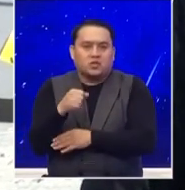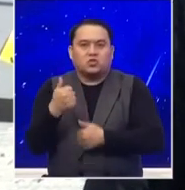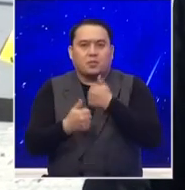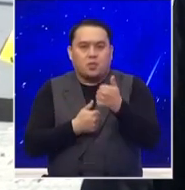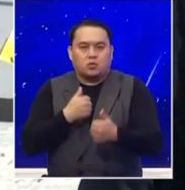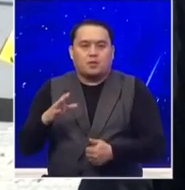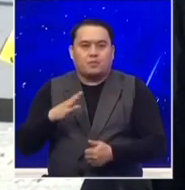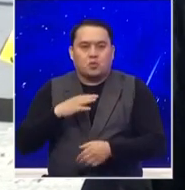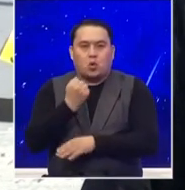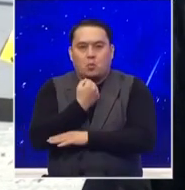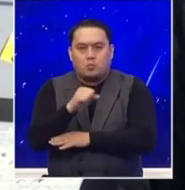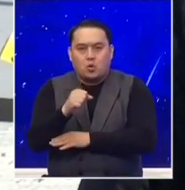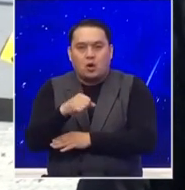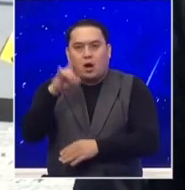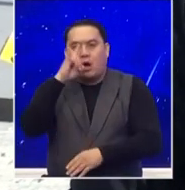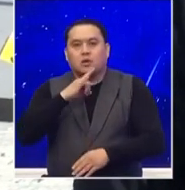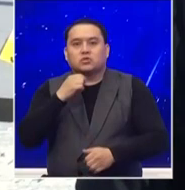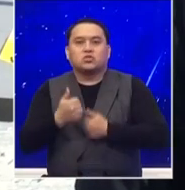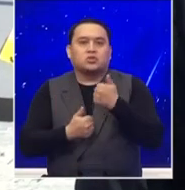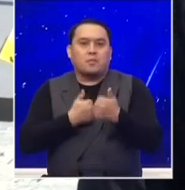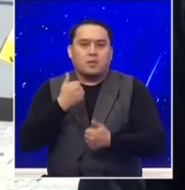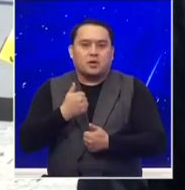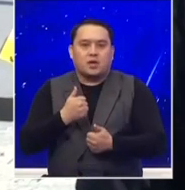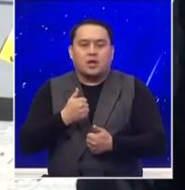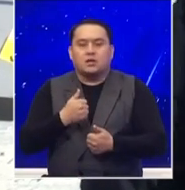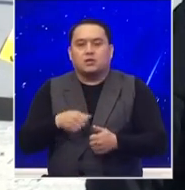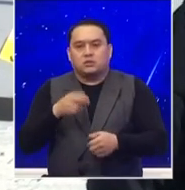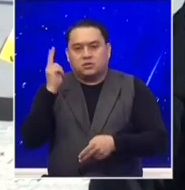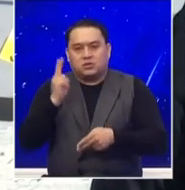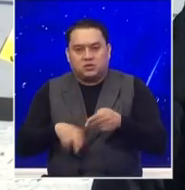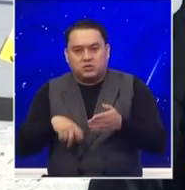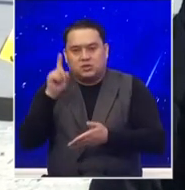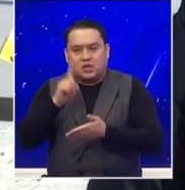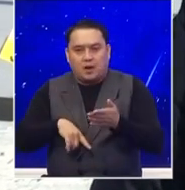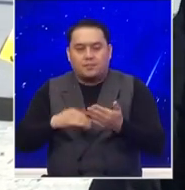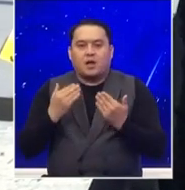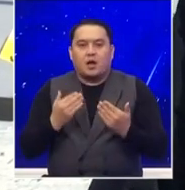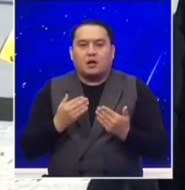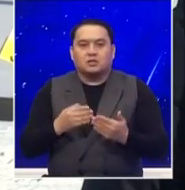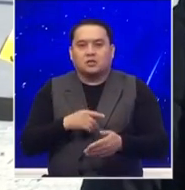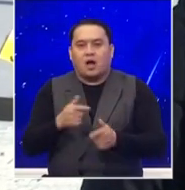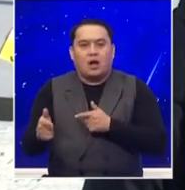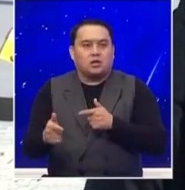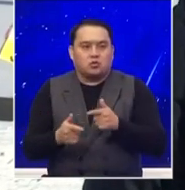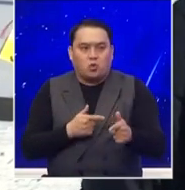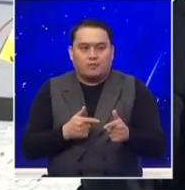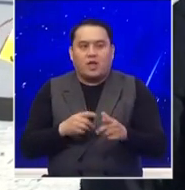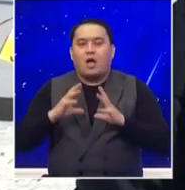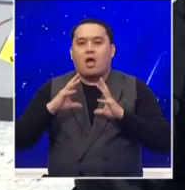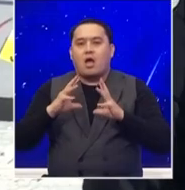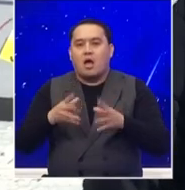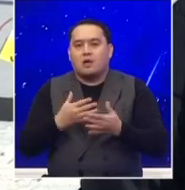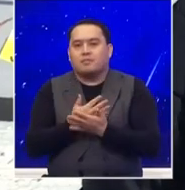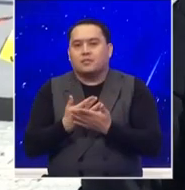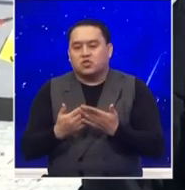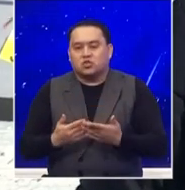атанып жүлдегер болды. Кезекті Қазақстан чемпионатында да білгеннен жаңылмайды деп ойлаймын, өйткені қазір нағыз бабында. Әлем біріншілігіне қатысуға бір